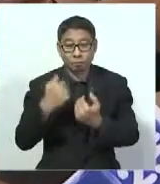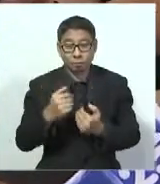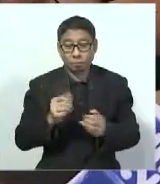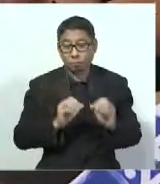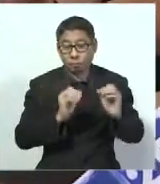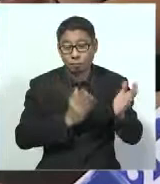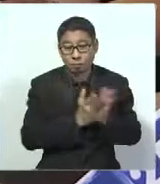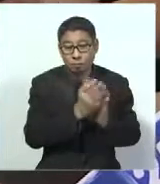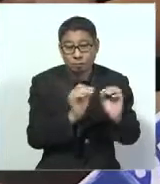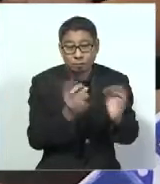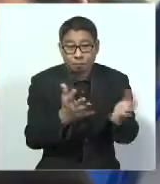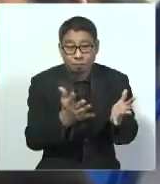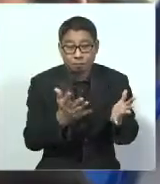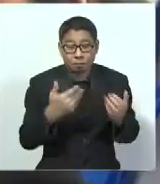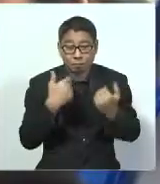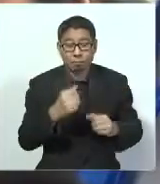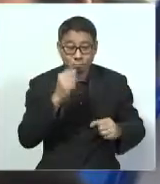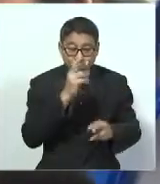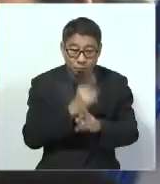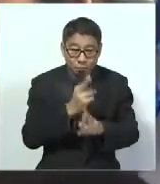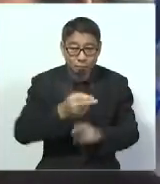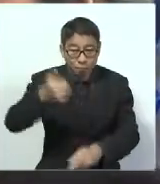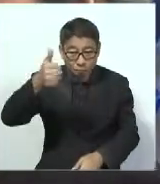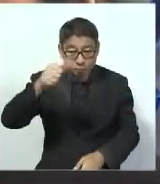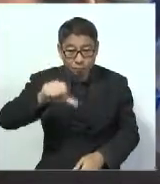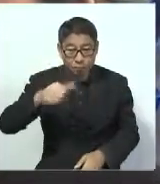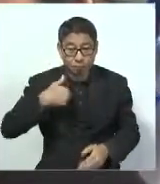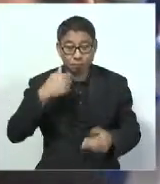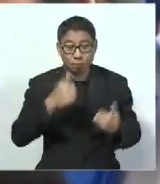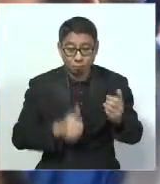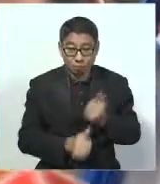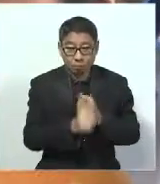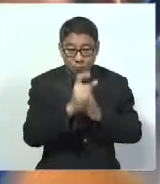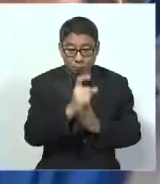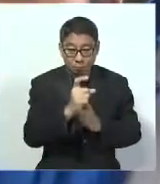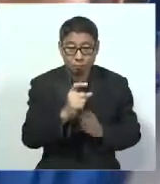ไม่มีสิทธิ์อะไรเลยเนี่ยจะตกลงแล้วเนี่ยจะสามารถรักษาได้ไหมนะครับถ้าเกิดเหตุการณ์ฉุกเฉินขึ้นนะครับ